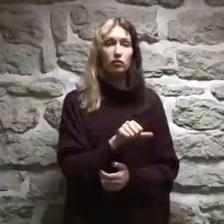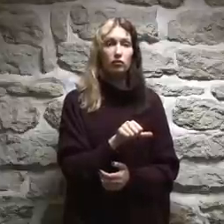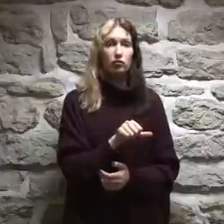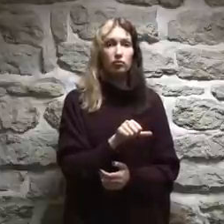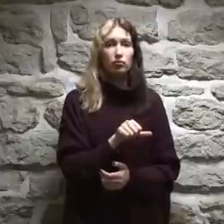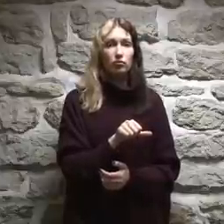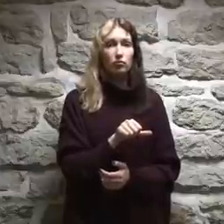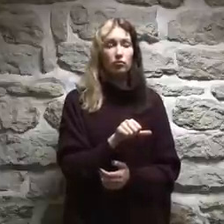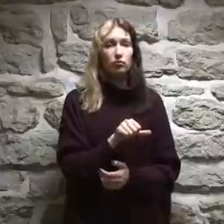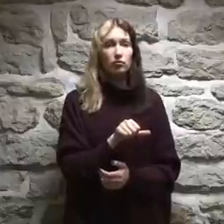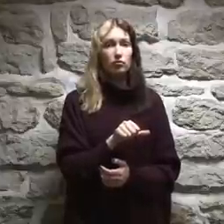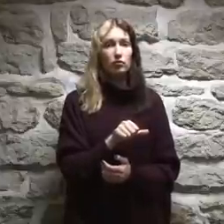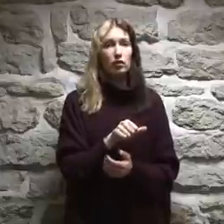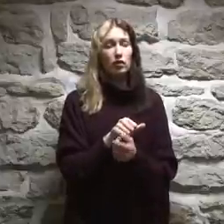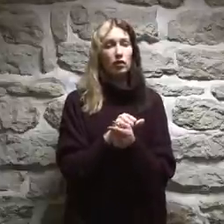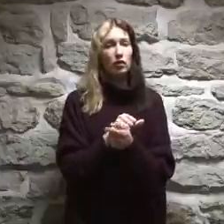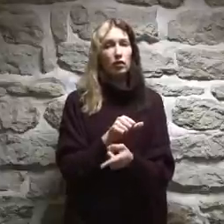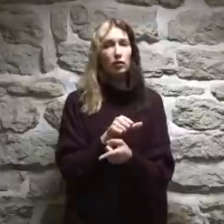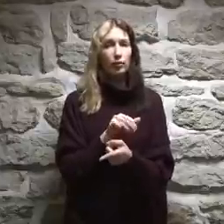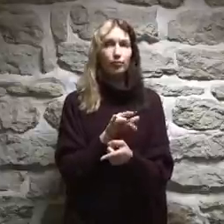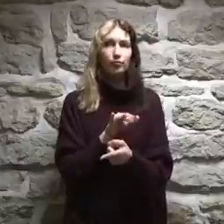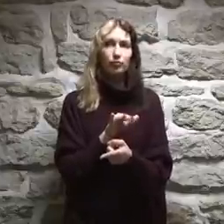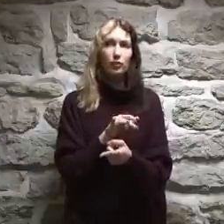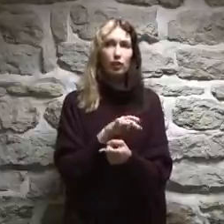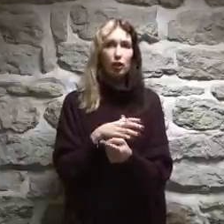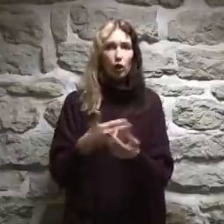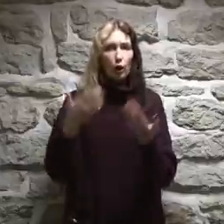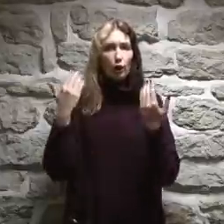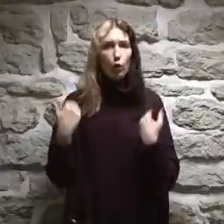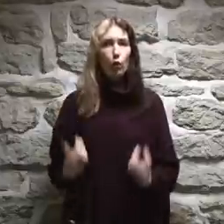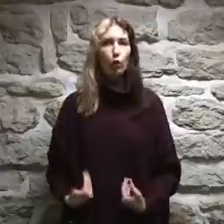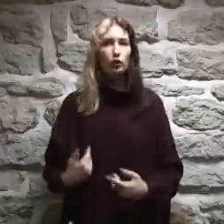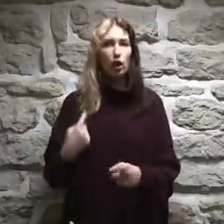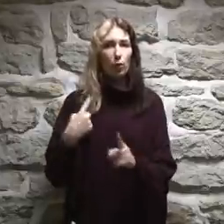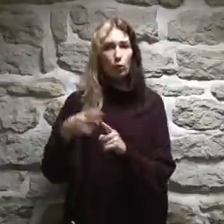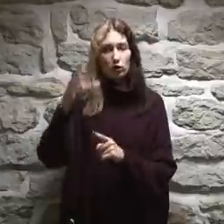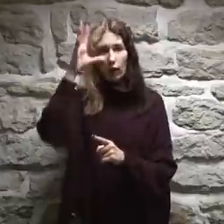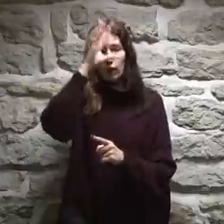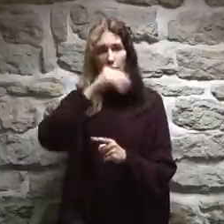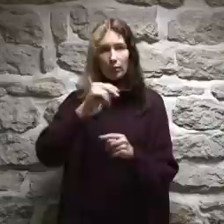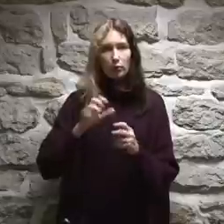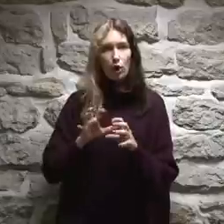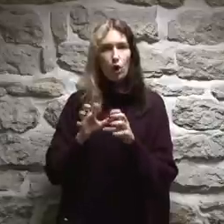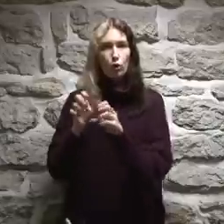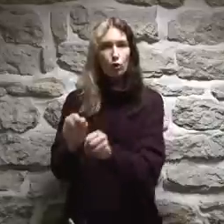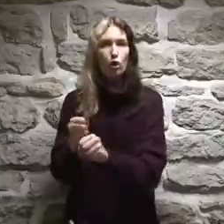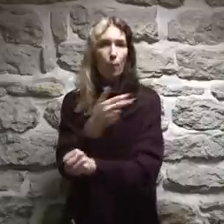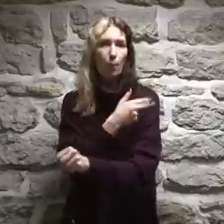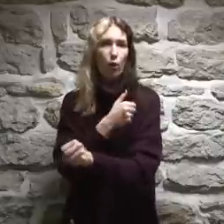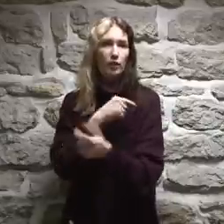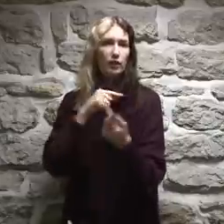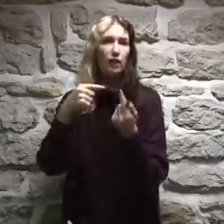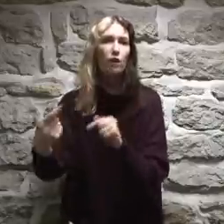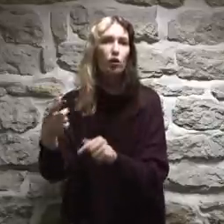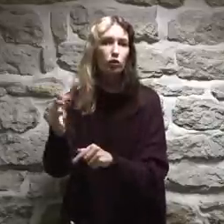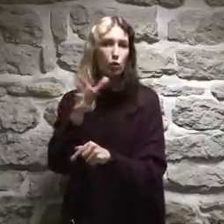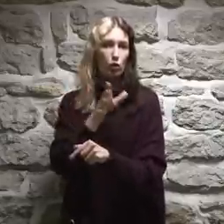jõuliselt ette võetud nii sellised füüsilised kui vaimsed rünnakud politsei vastu